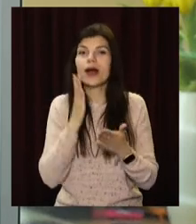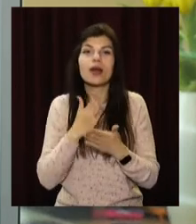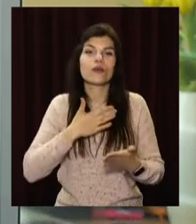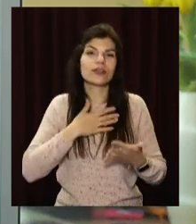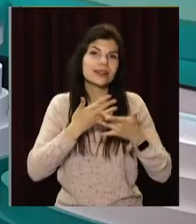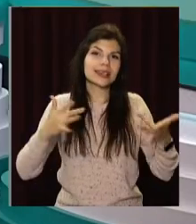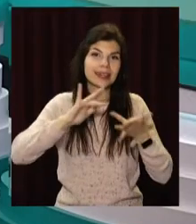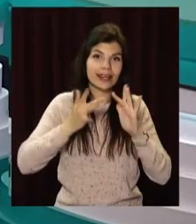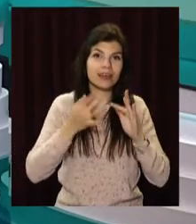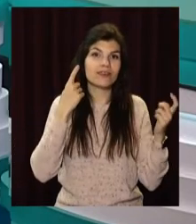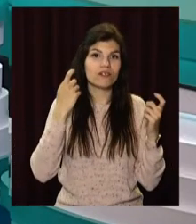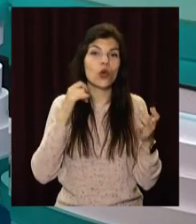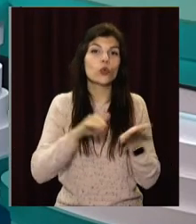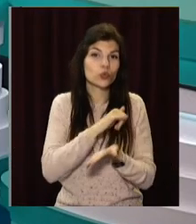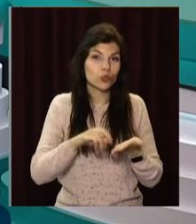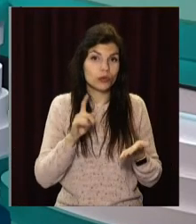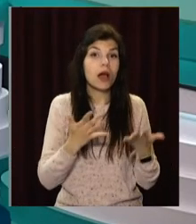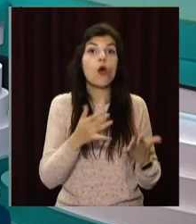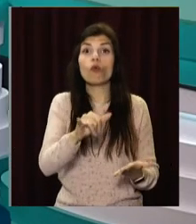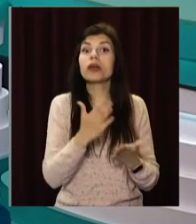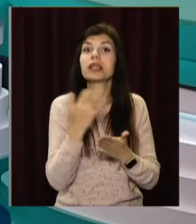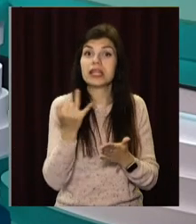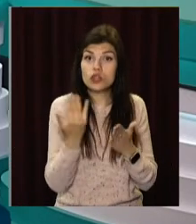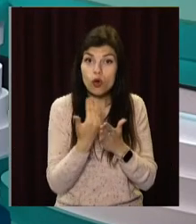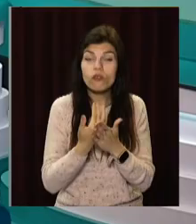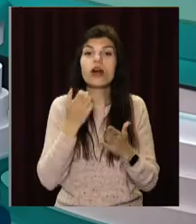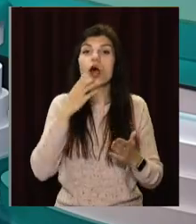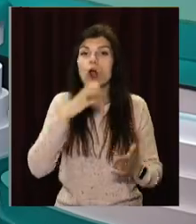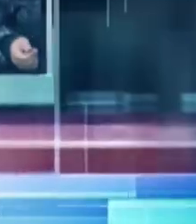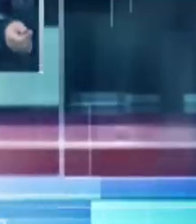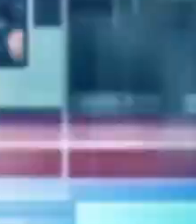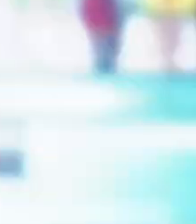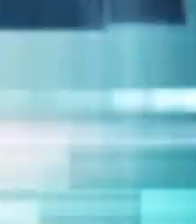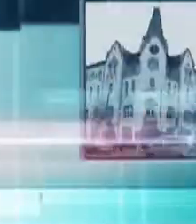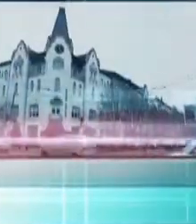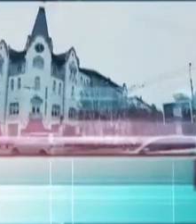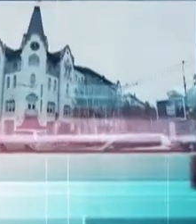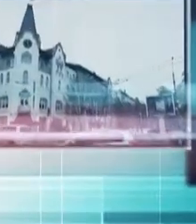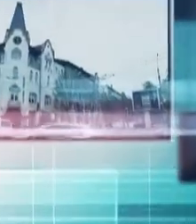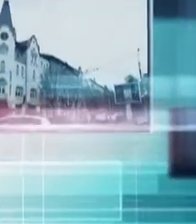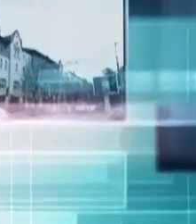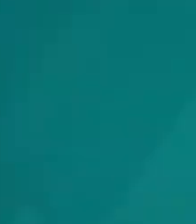нашому YouTube-каналі. Залишайтесь відкритим, бережіть себе та хай щастить!